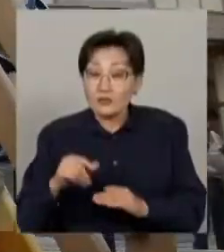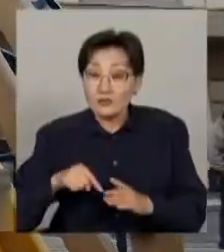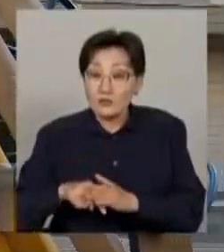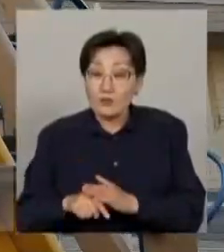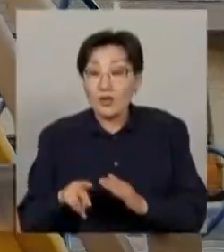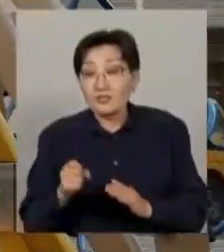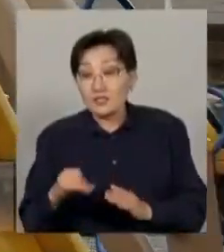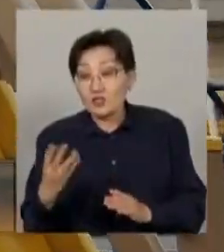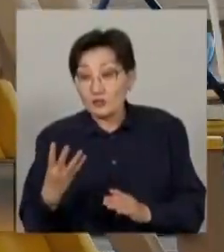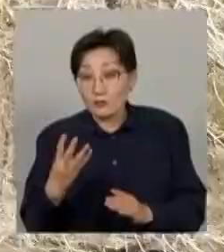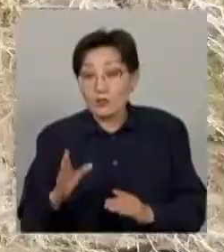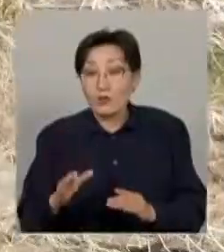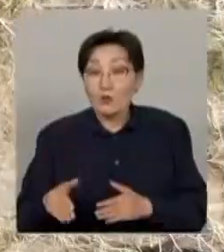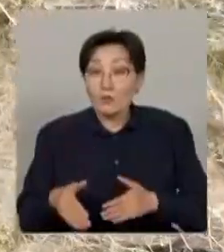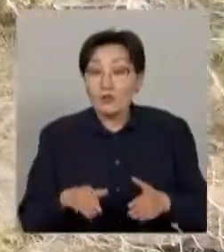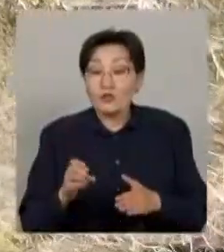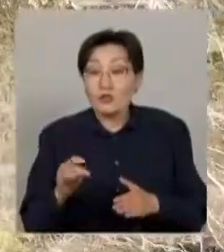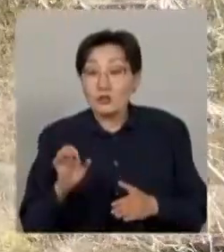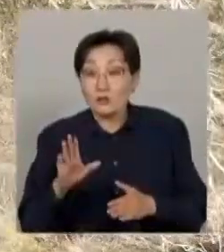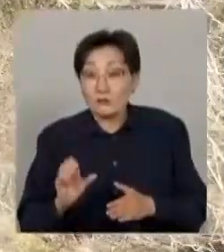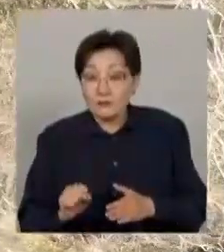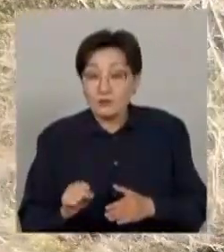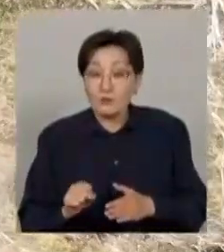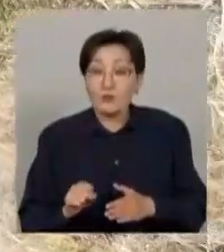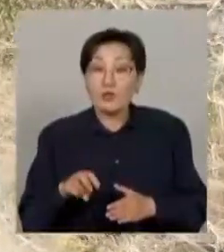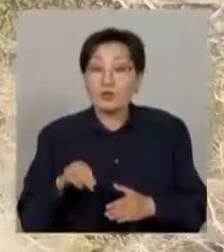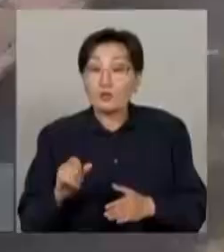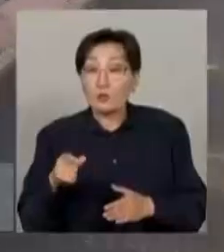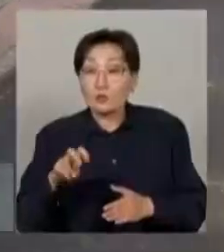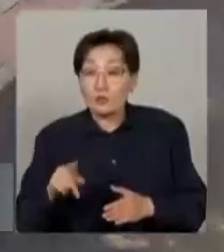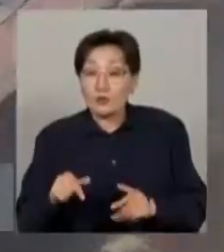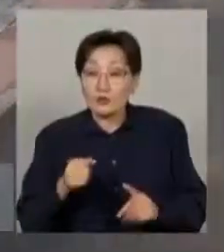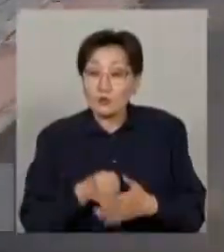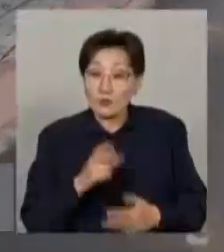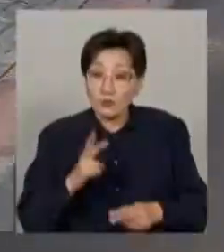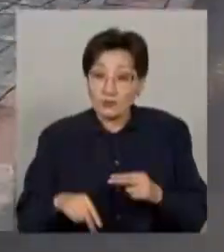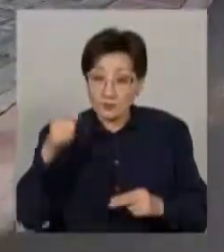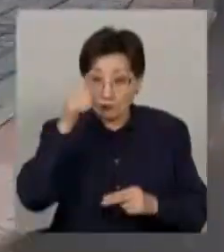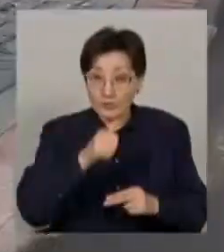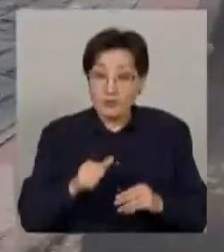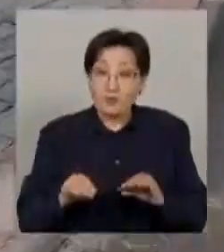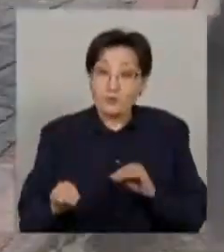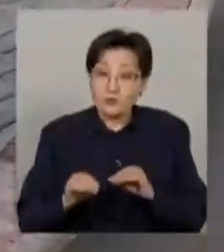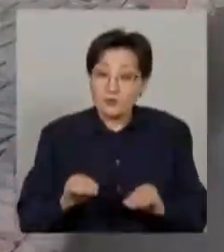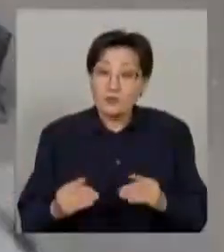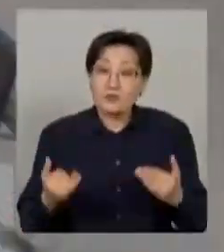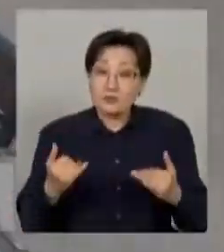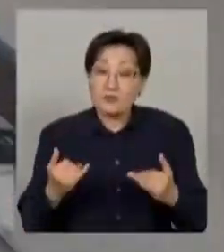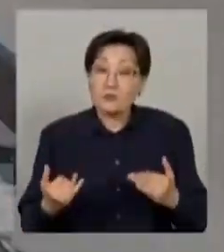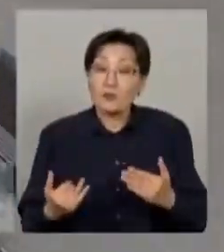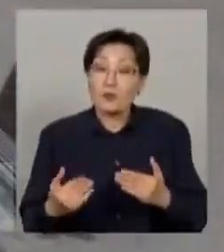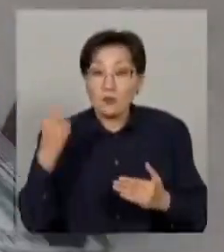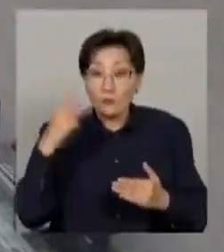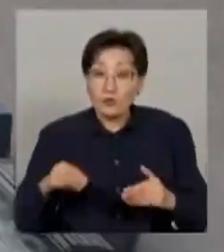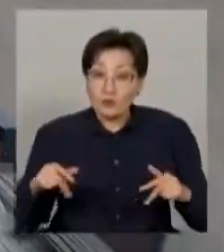микрорайоне Аксай-4. А на бульваре Шалова в микрорайоне Таугуль до конца текущего года создать современную пешеходную зону